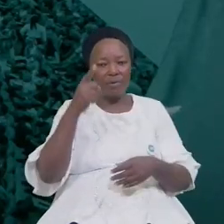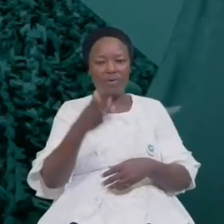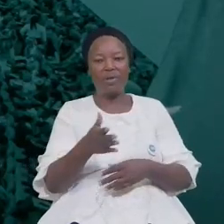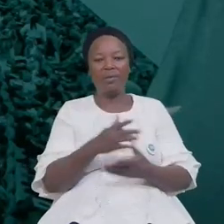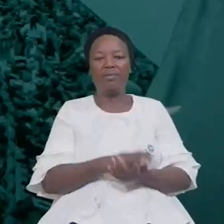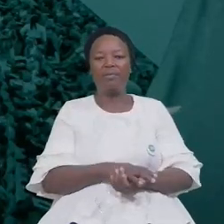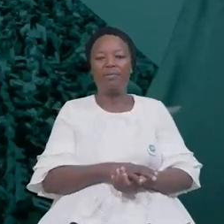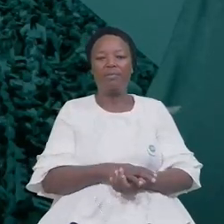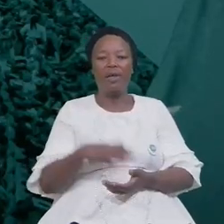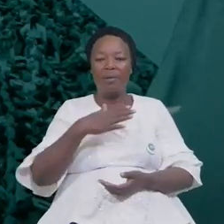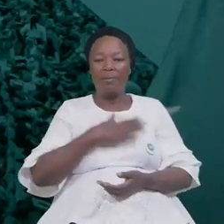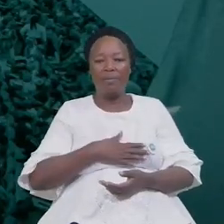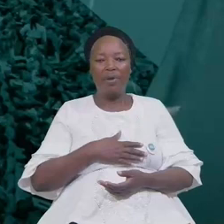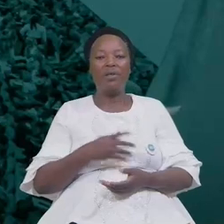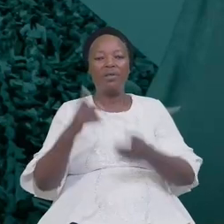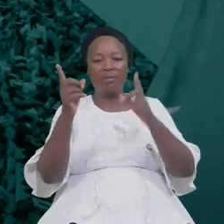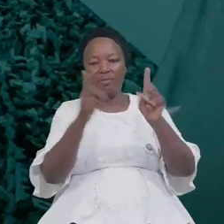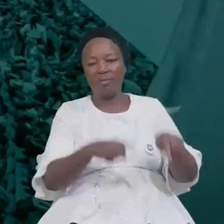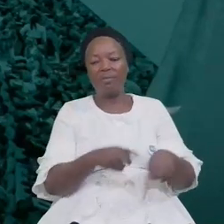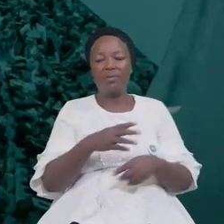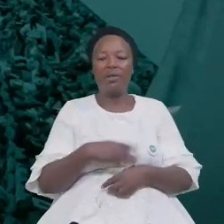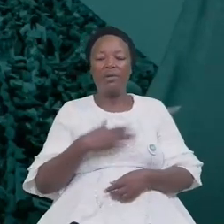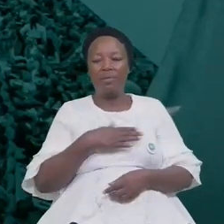qui attend les participants.